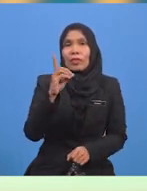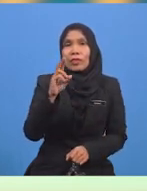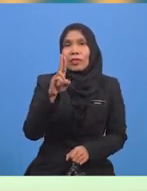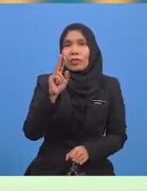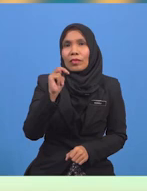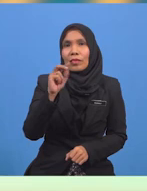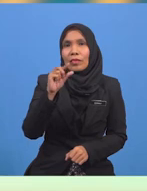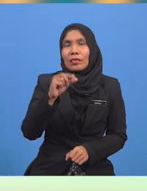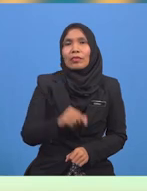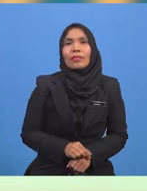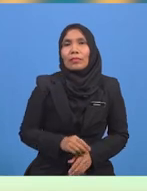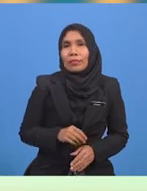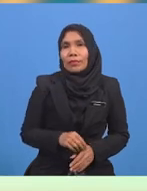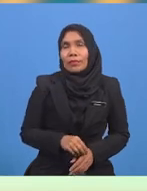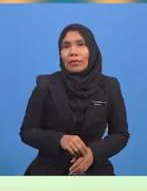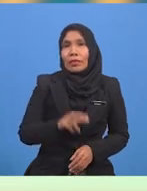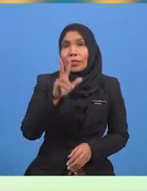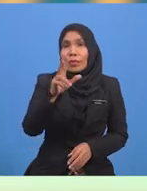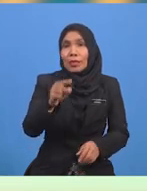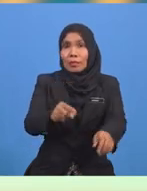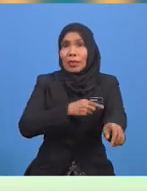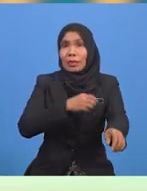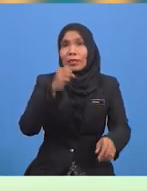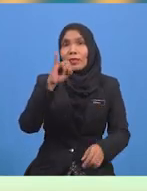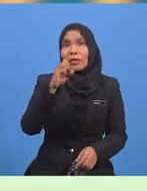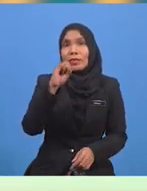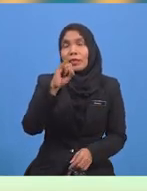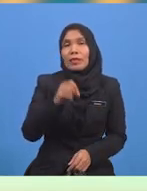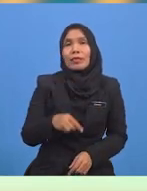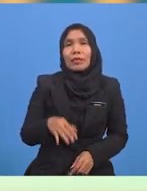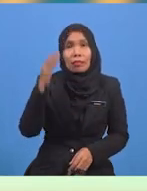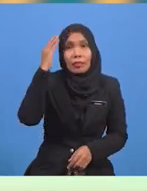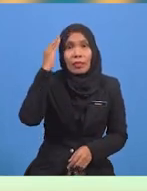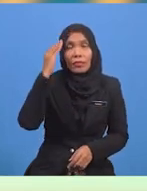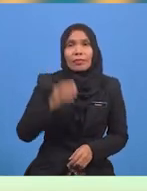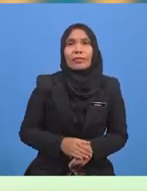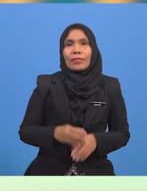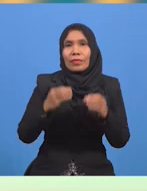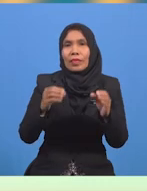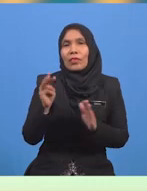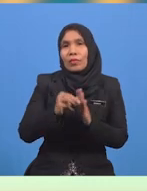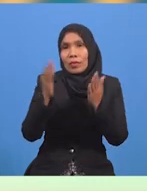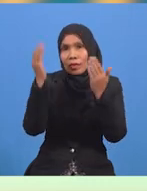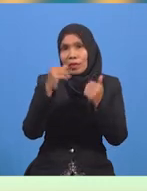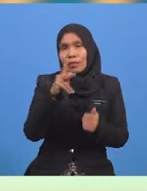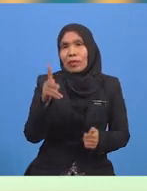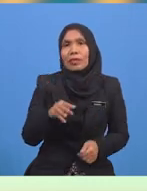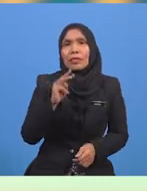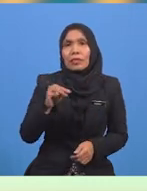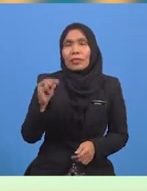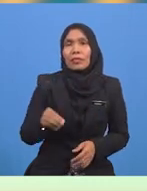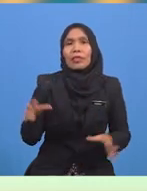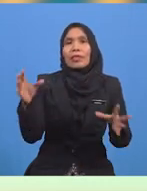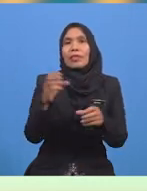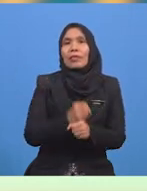atau tiga panjang sisi diketahui. Cikgu mengharapkan